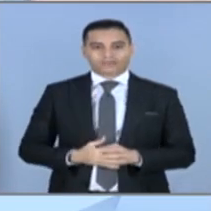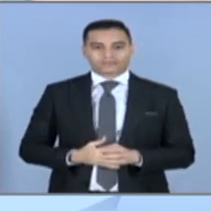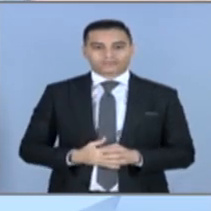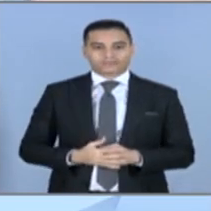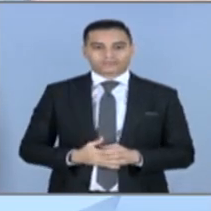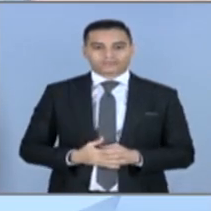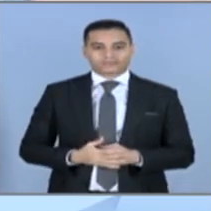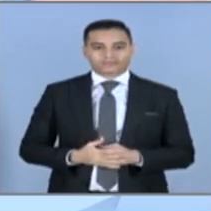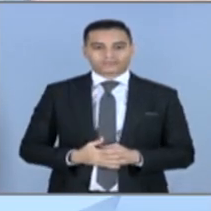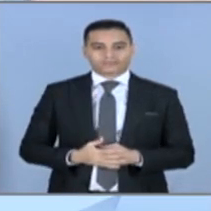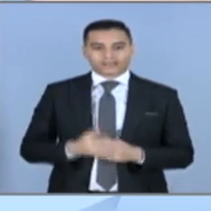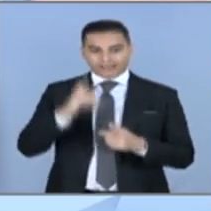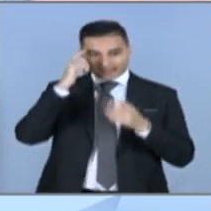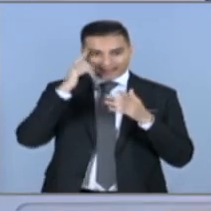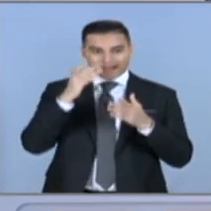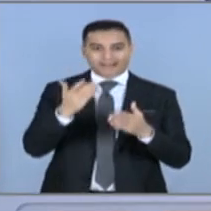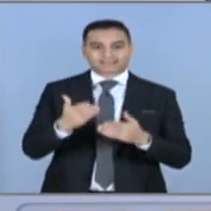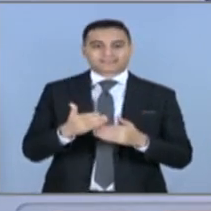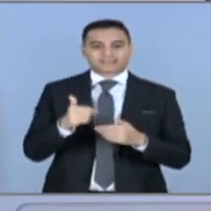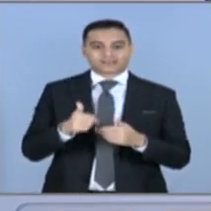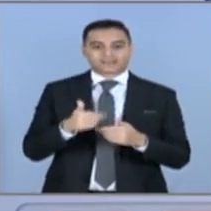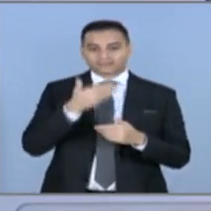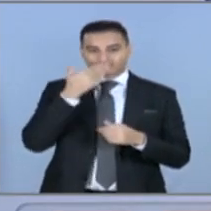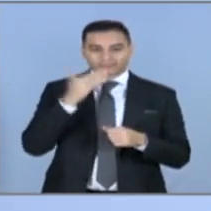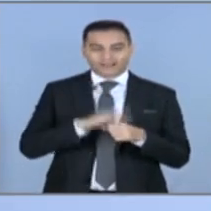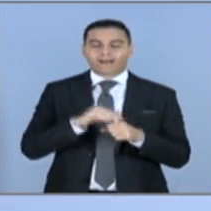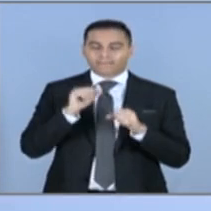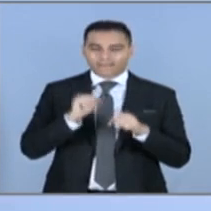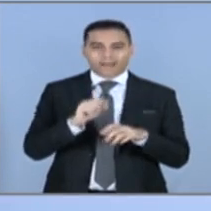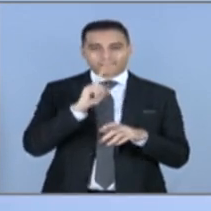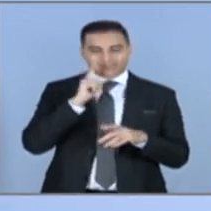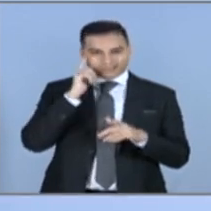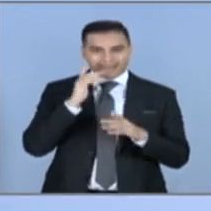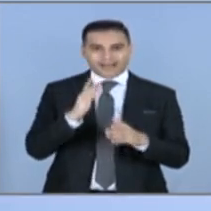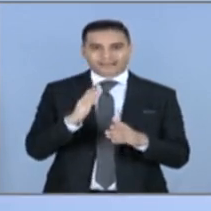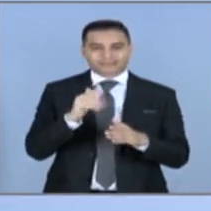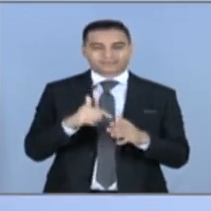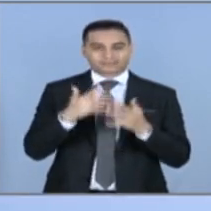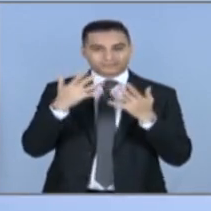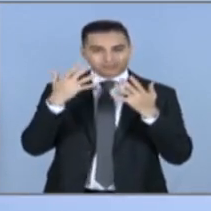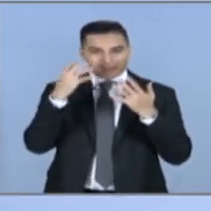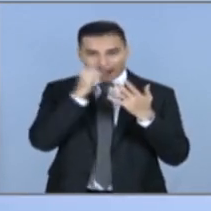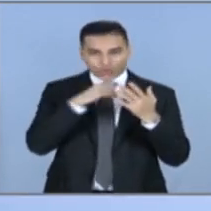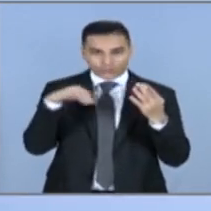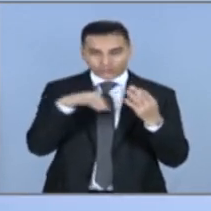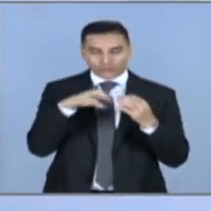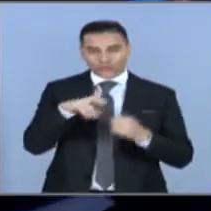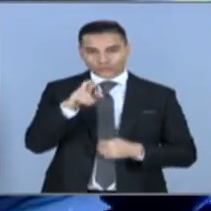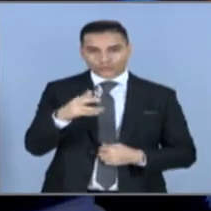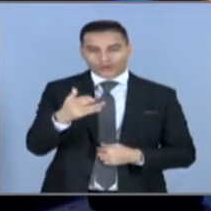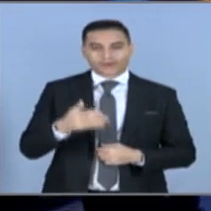اللي حصل؟ نركز بقى شويه، صيام ولكن نركز شويه. اغاني موسيقى والسؤال هو